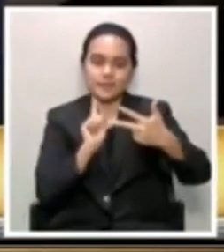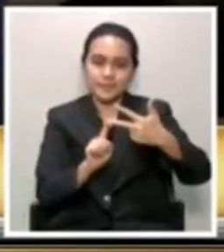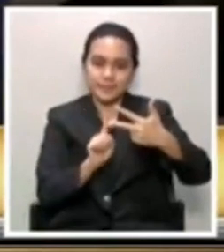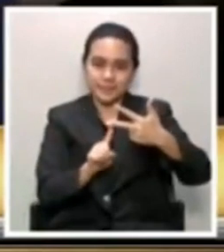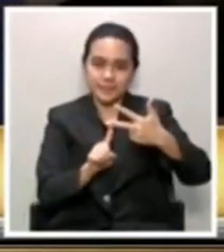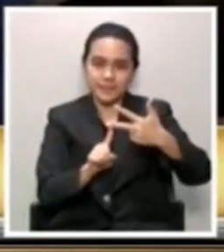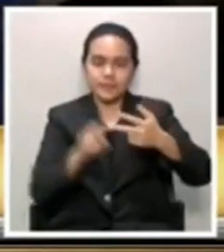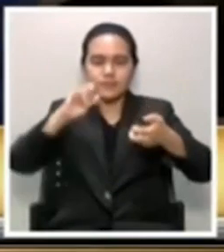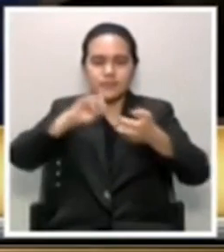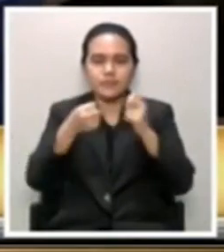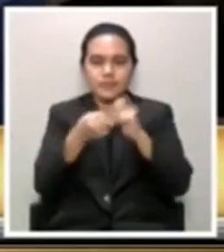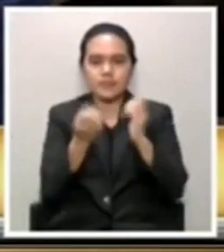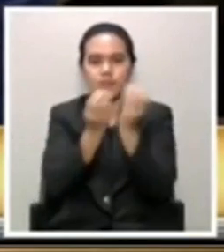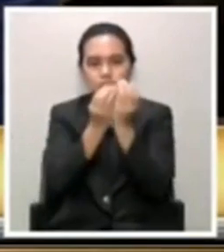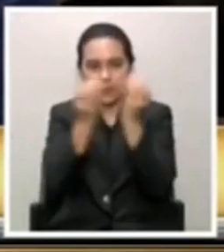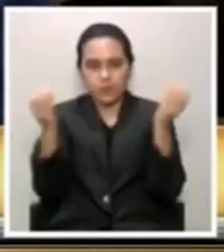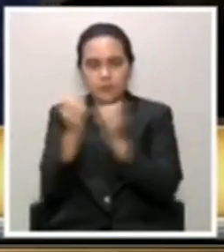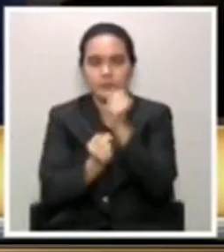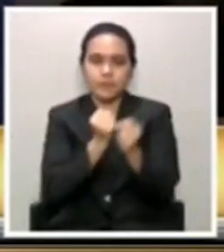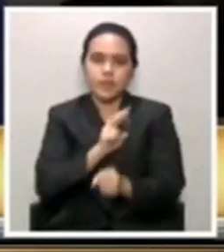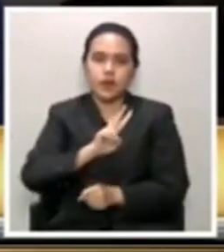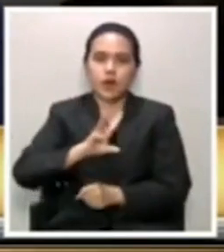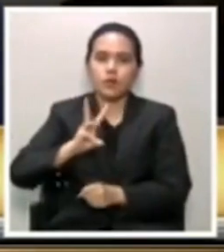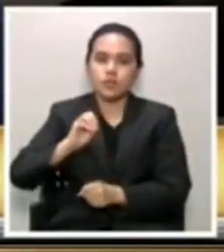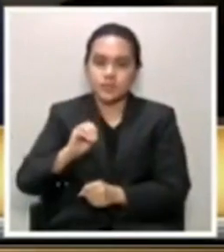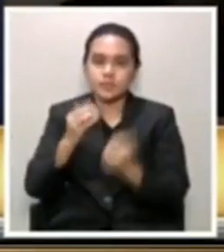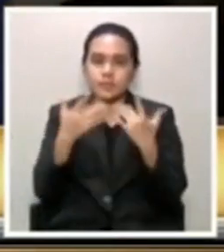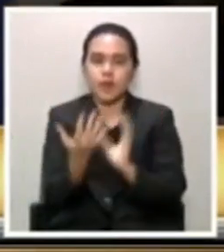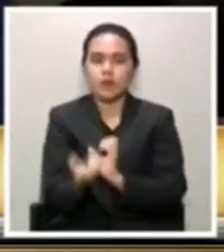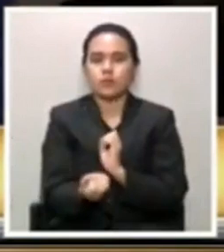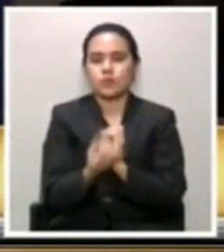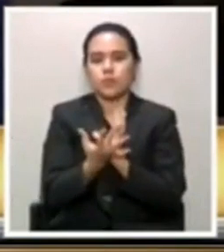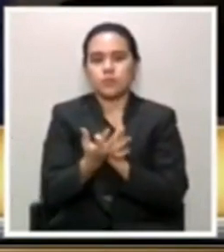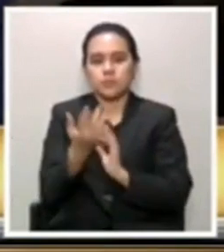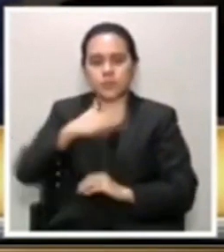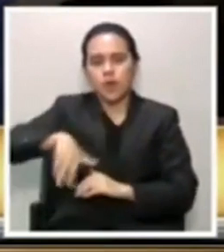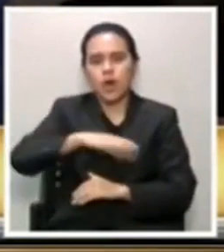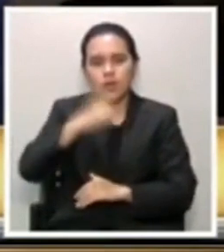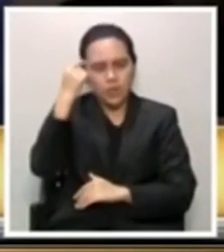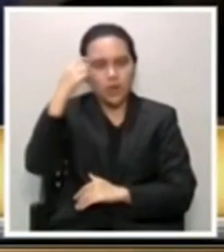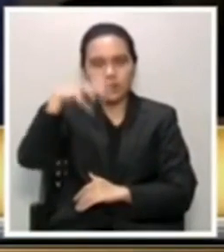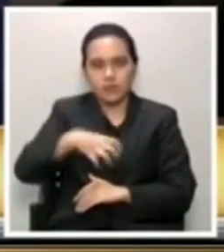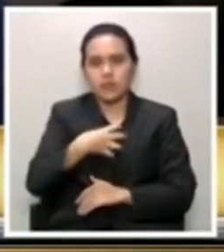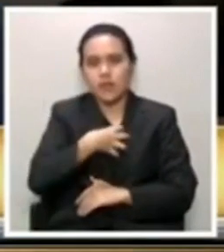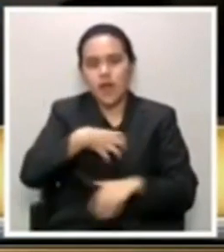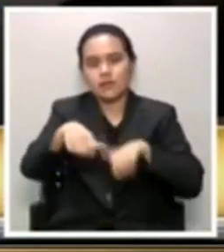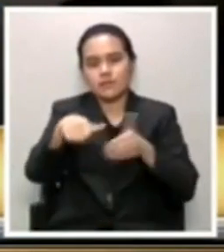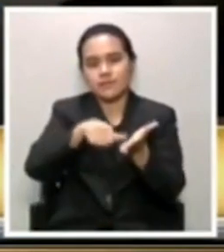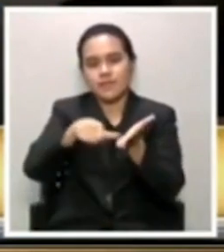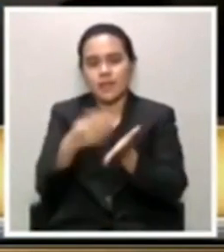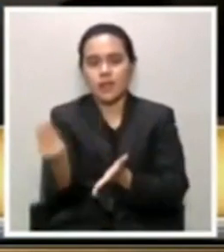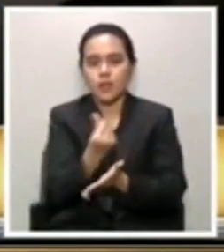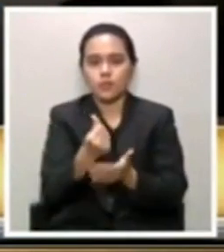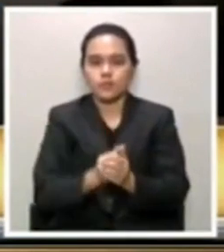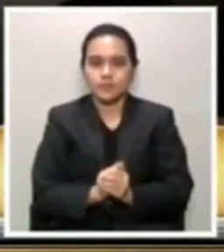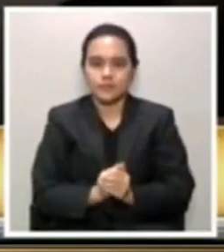คือเรื่องปัญหาของรัฐธรรมนูญ2560ที่ทําให้พวกเรามีความเห็นว่าต้องแก้ไขรัฐธรรมนูญโดยเร็วที่สุดครับ